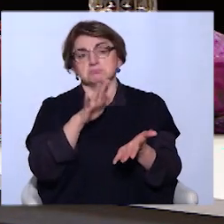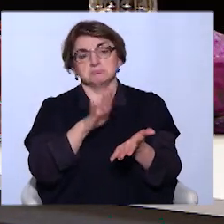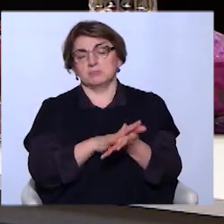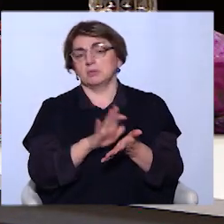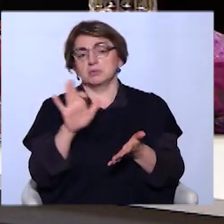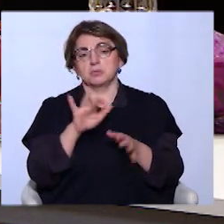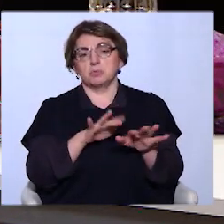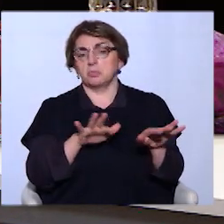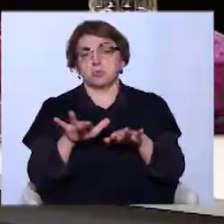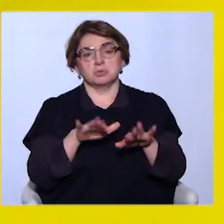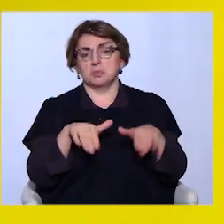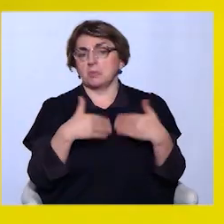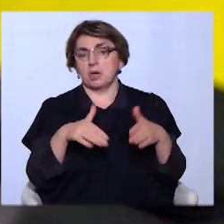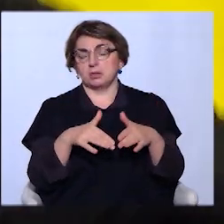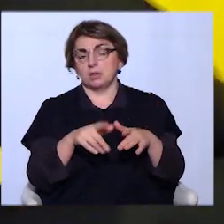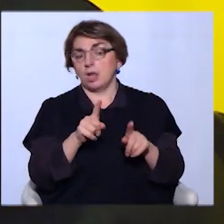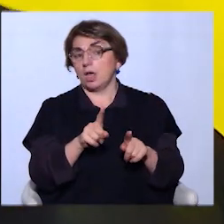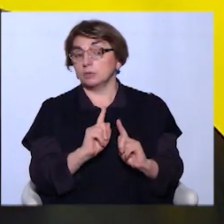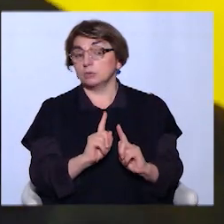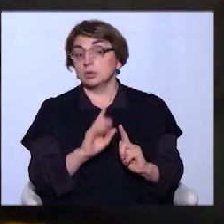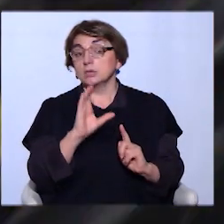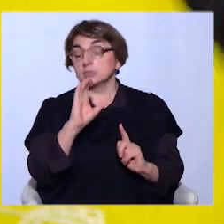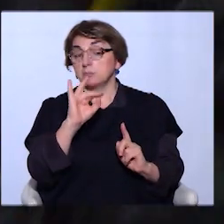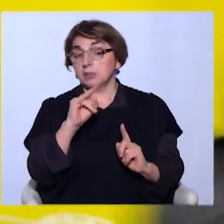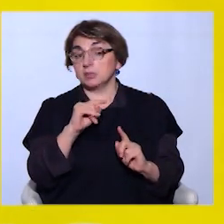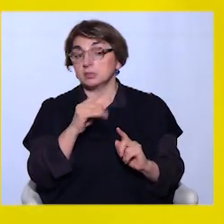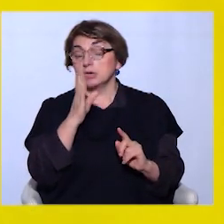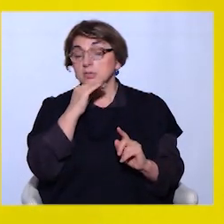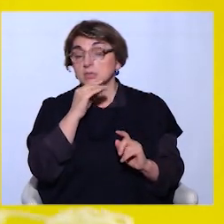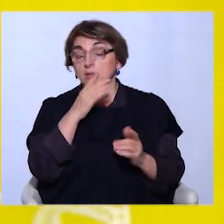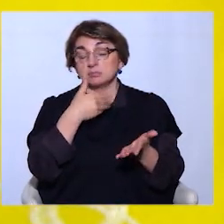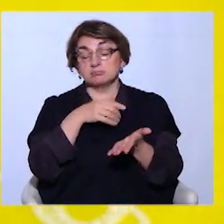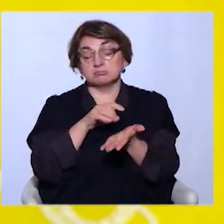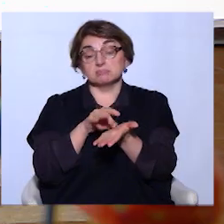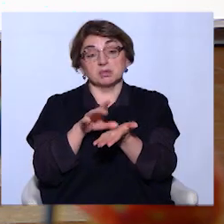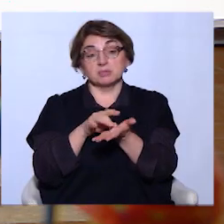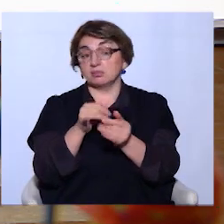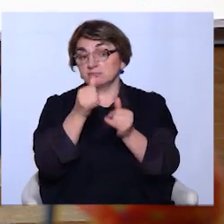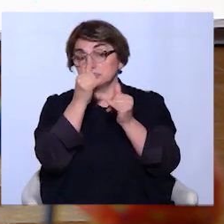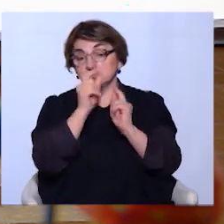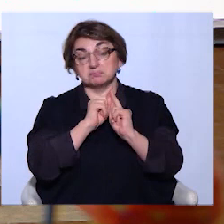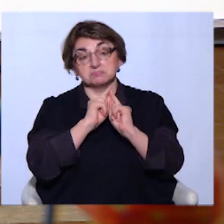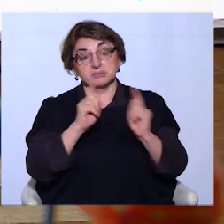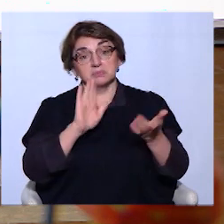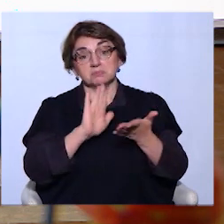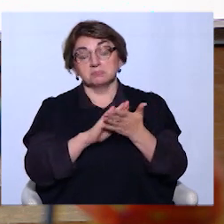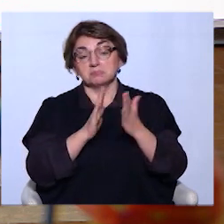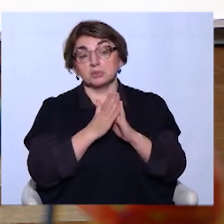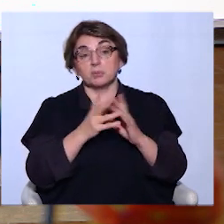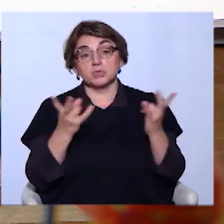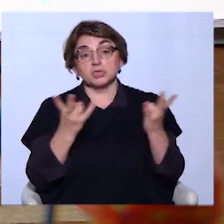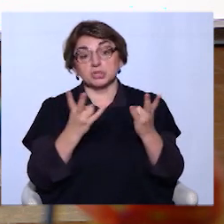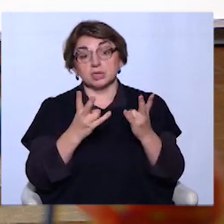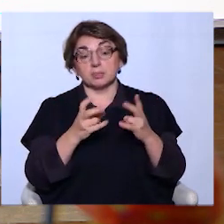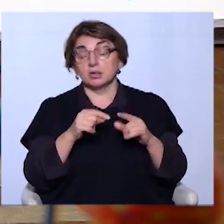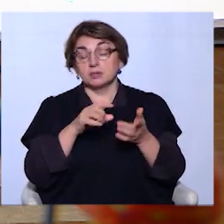ქიმიური პროცესი არ მიდის. ანუ სპილენძს წყალბადის გამოძევება განსაკუთრებული პირობების შექმნის გარდა მჟავებიდან